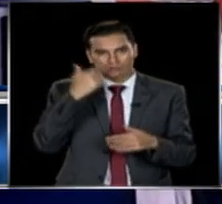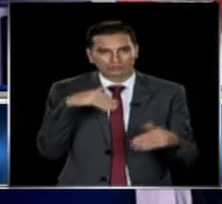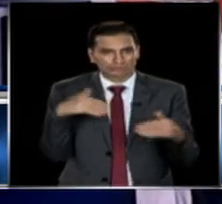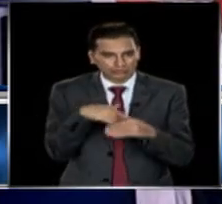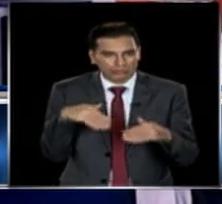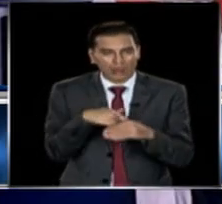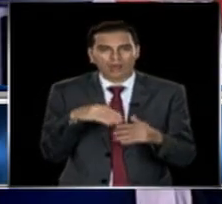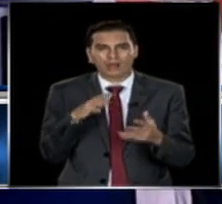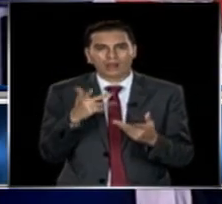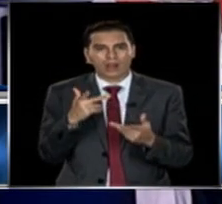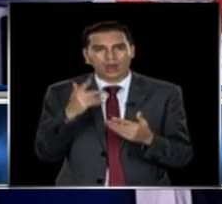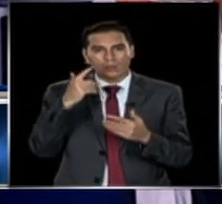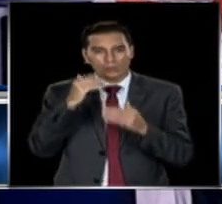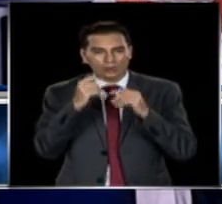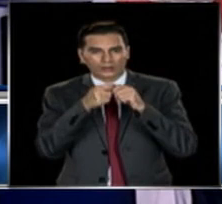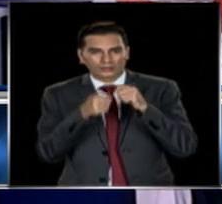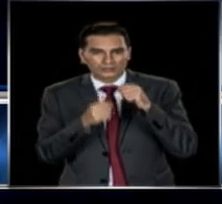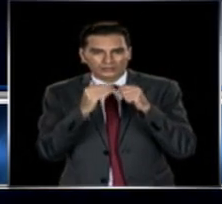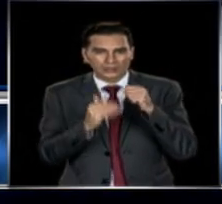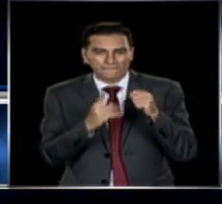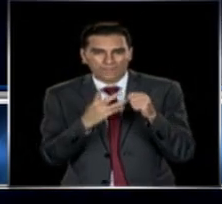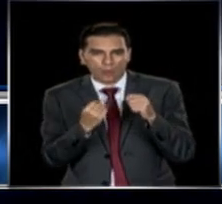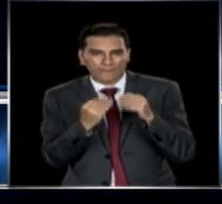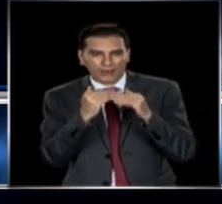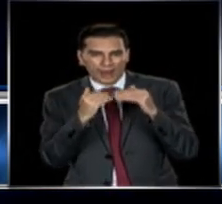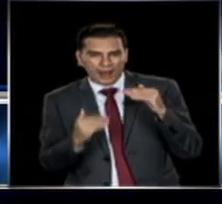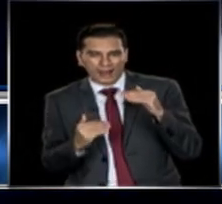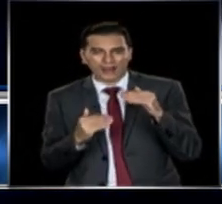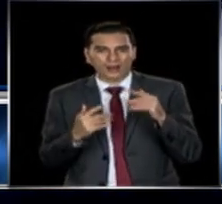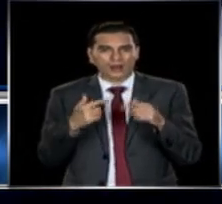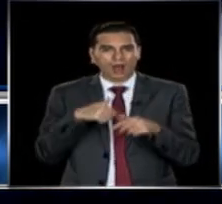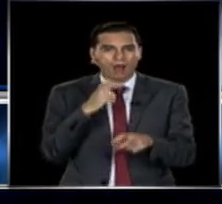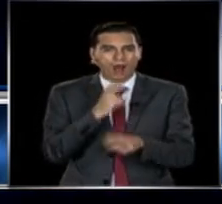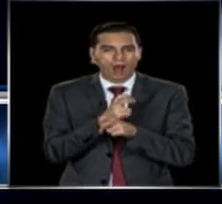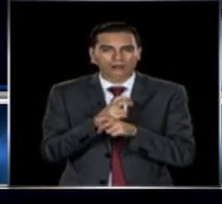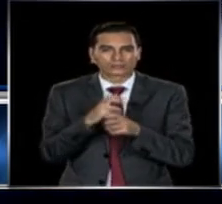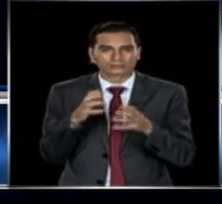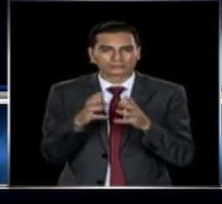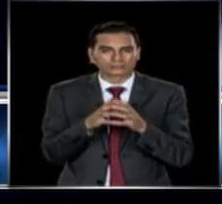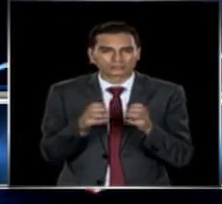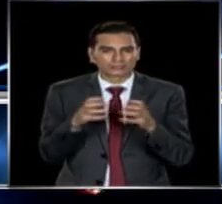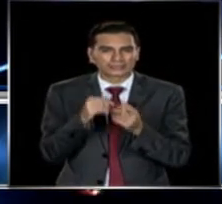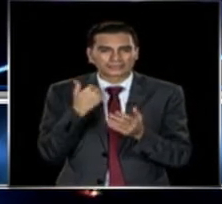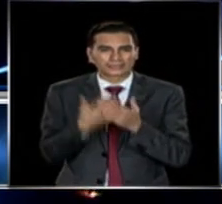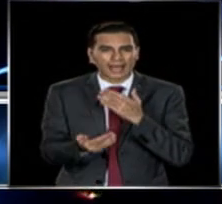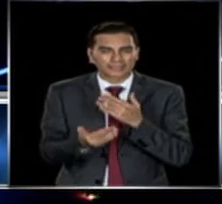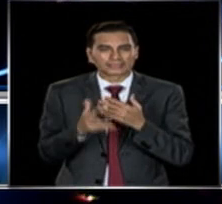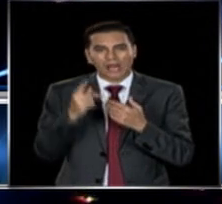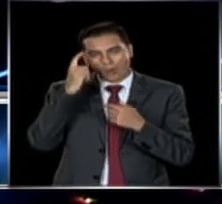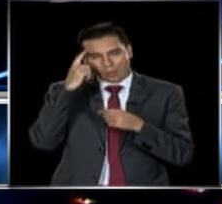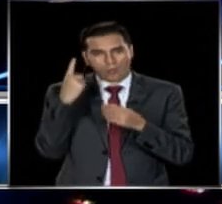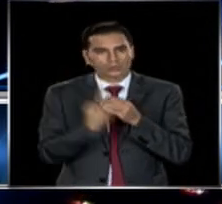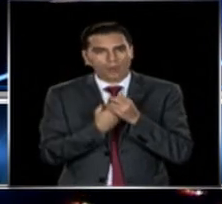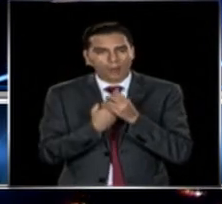القامة لو 140 سنتي فأقل، اللي عنده ضمور عضلات شديد، أصحاب طيف التوحد. الحقيقة